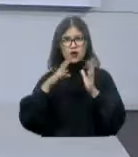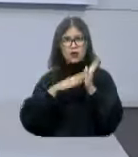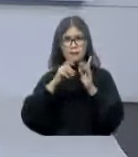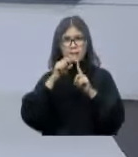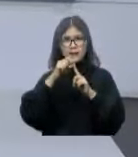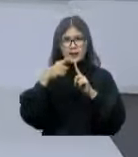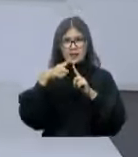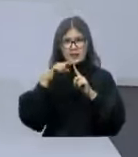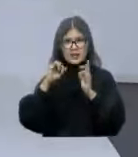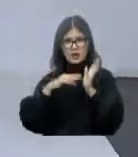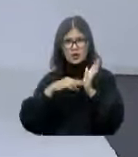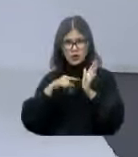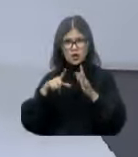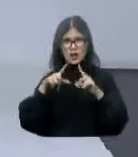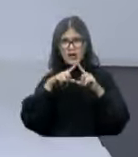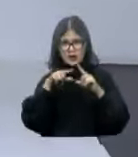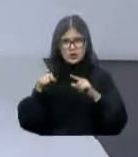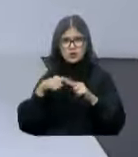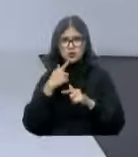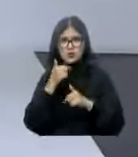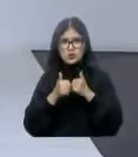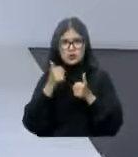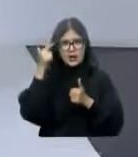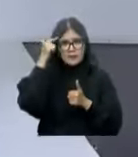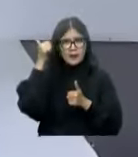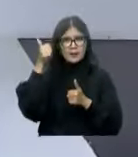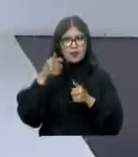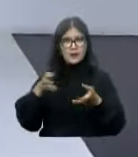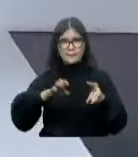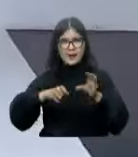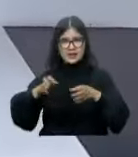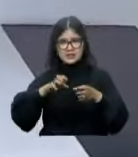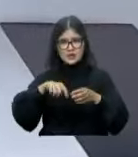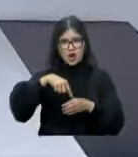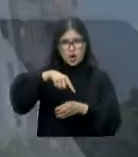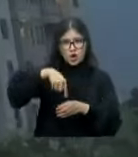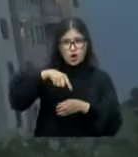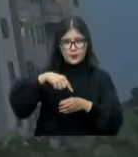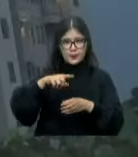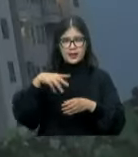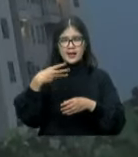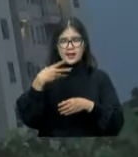menguji kemampuan barista dalam membuat sajian kopi yang estetik.